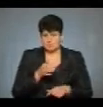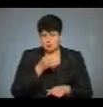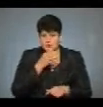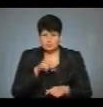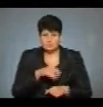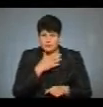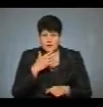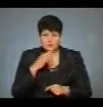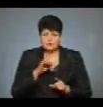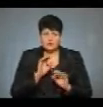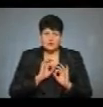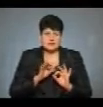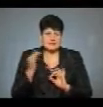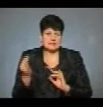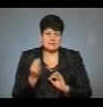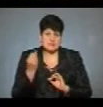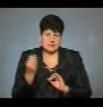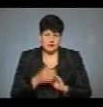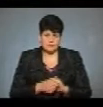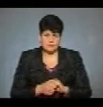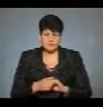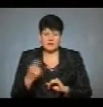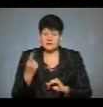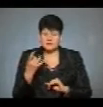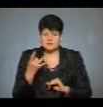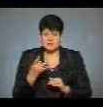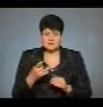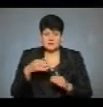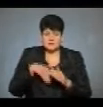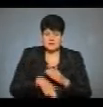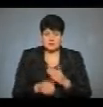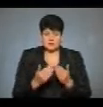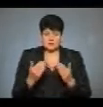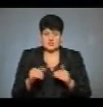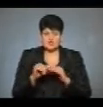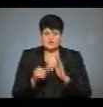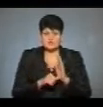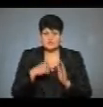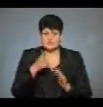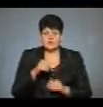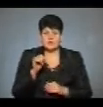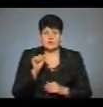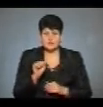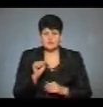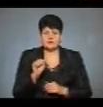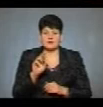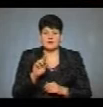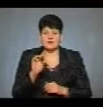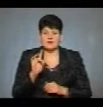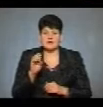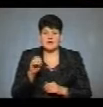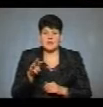тут багато чого розказали цікавого. Уперше в підземному музеї і 16-річний Артур Ярема.